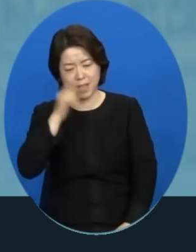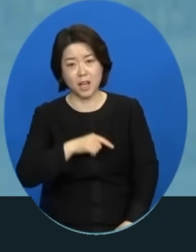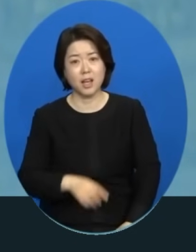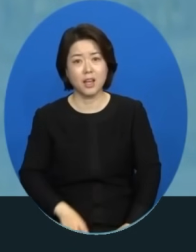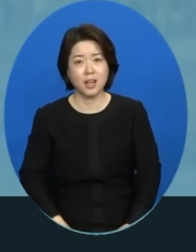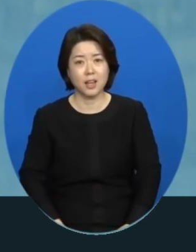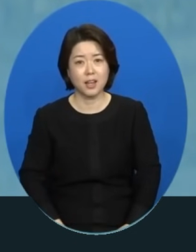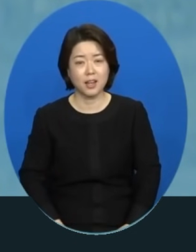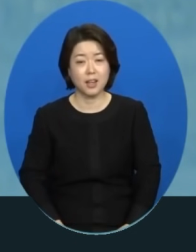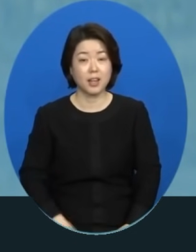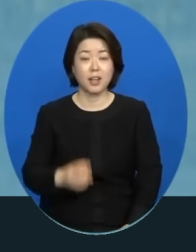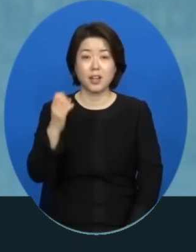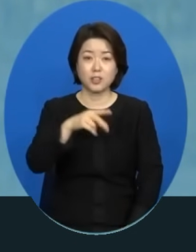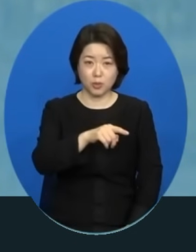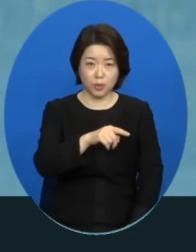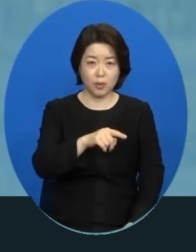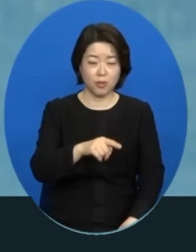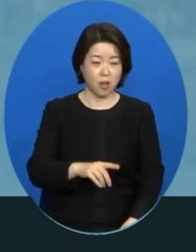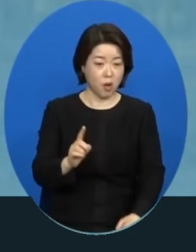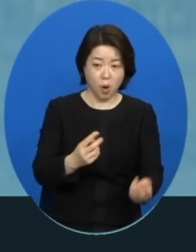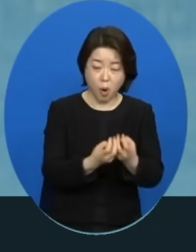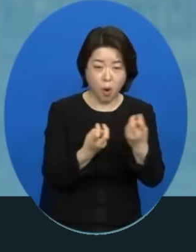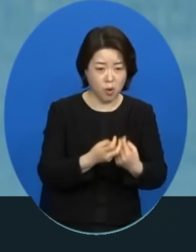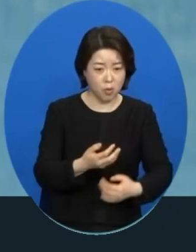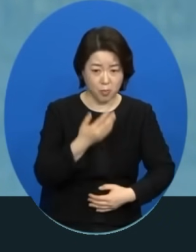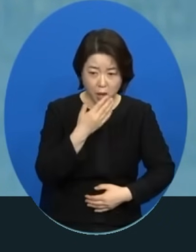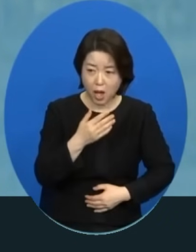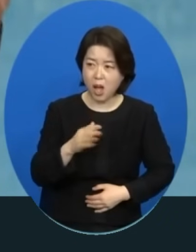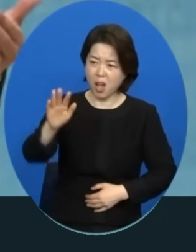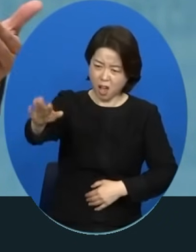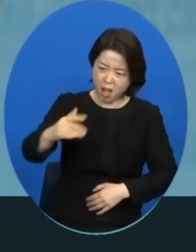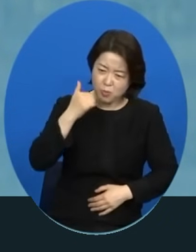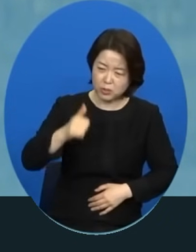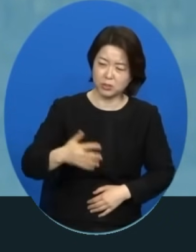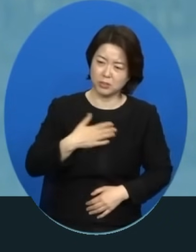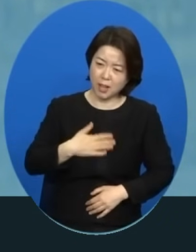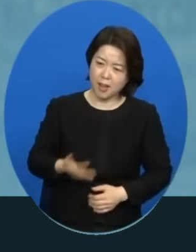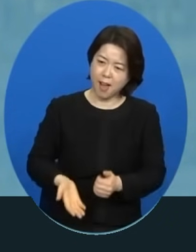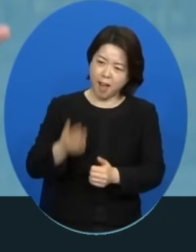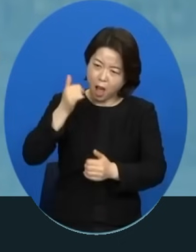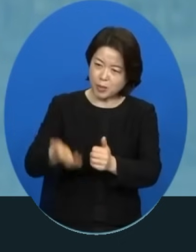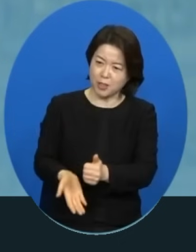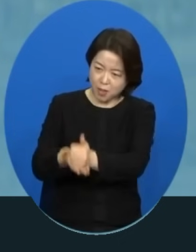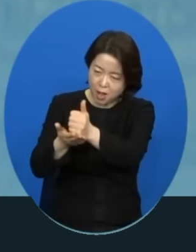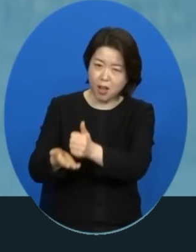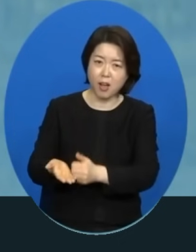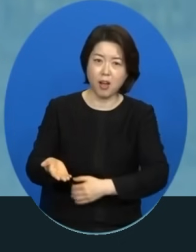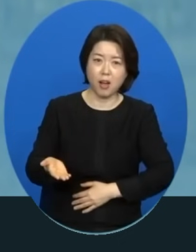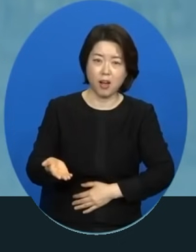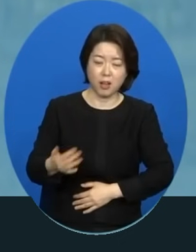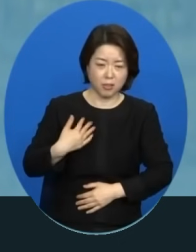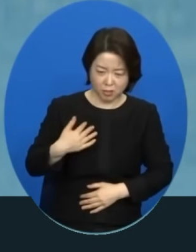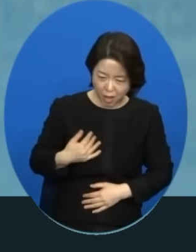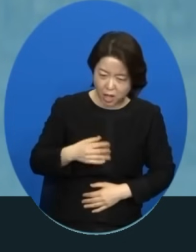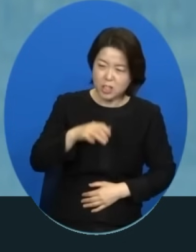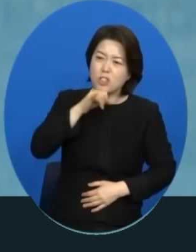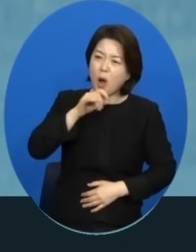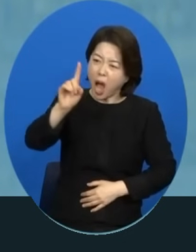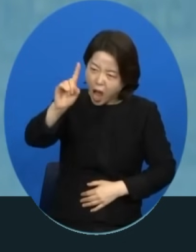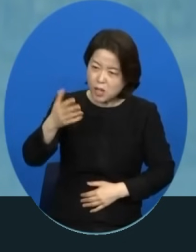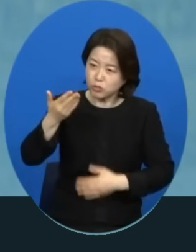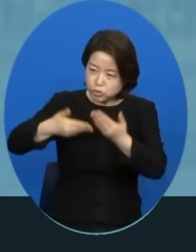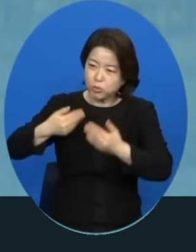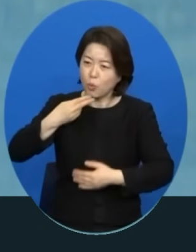그러면서 어떻게 그럴 수 있냐, 아버지, 제가 뭐 아버지를 섬겨서 어김없이 이렇게 했는데 너에게는 염소 새끼 한 마리도 안